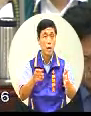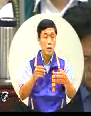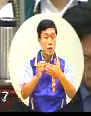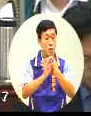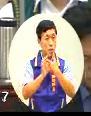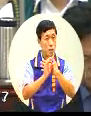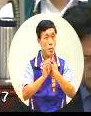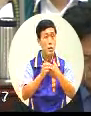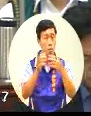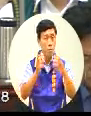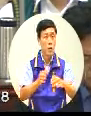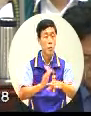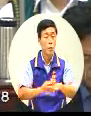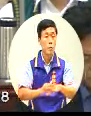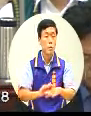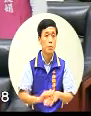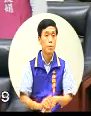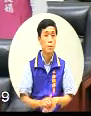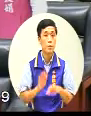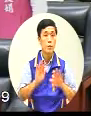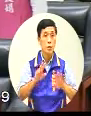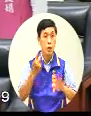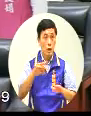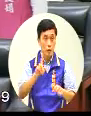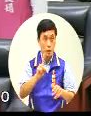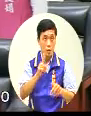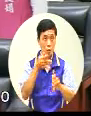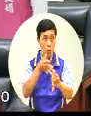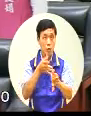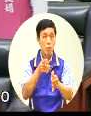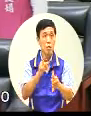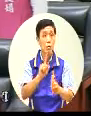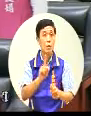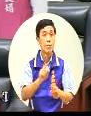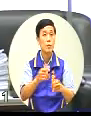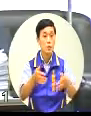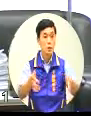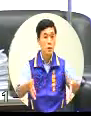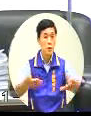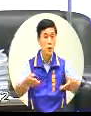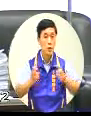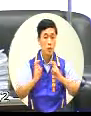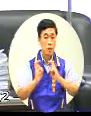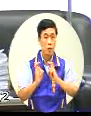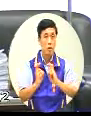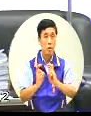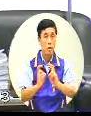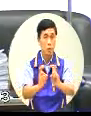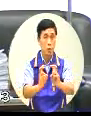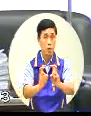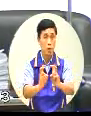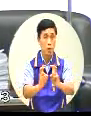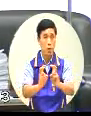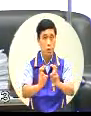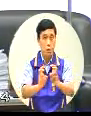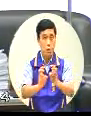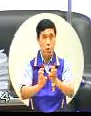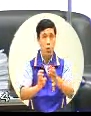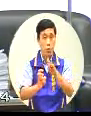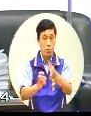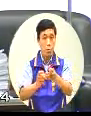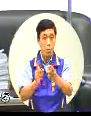的部分。 那现在一个问题哦，那个轻轨如果刚好到，然后他遇到的是绿